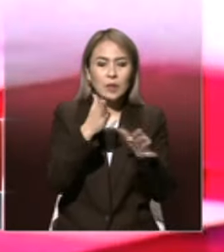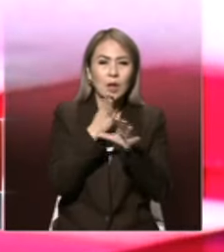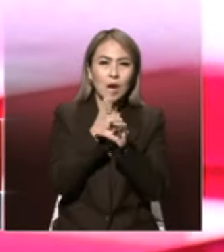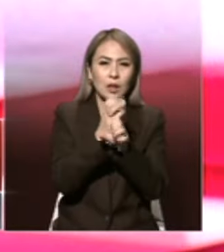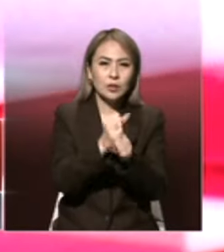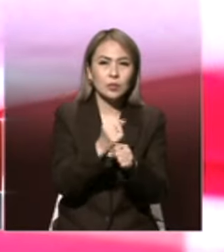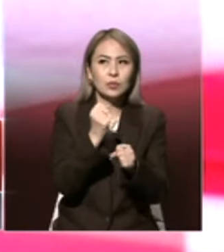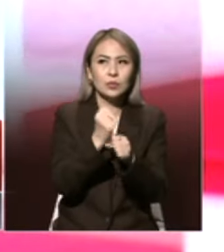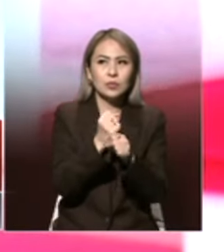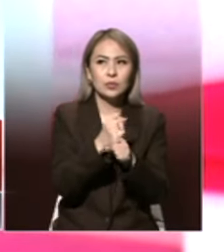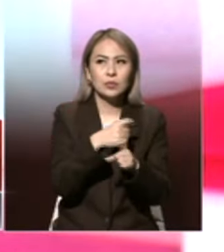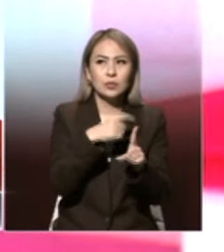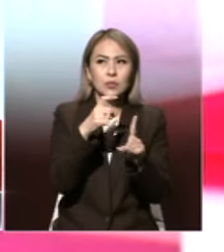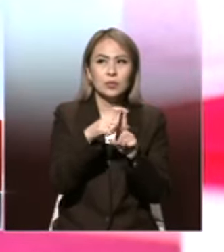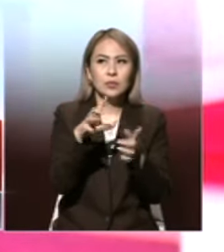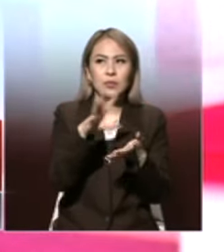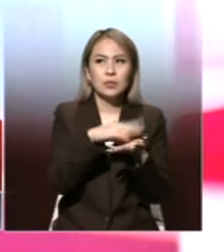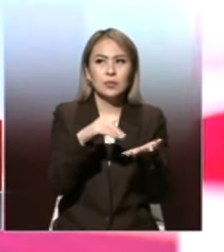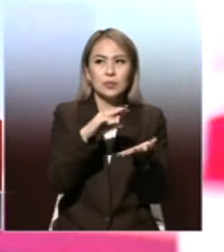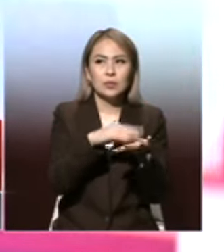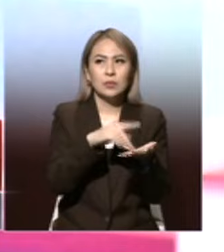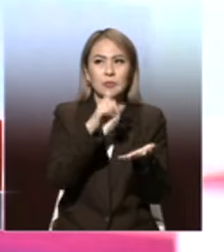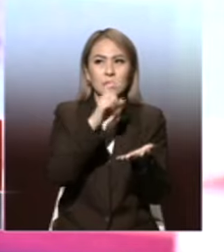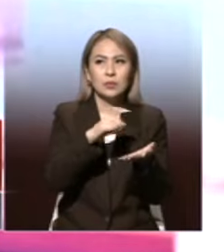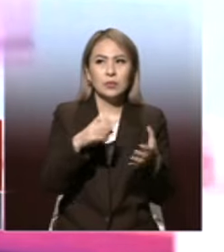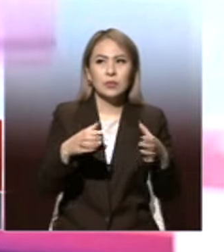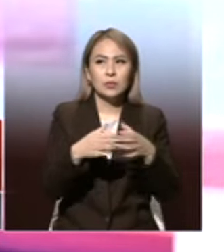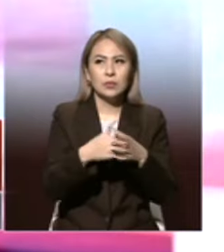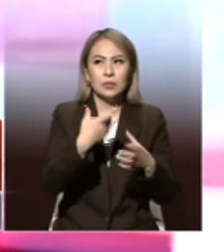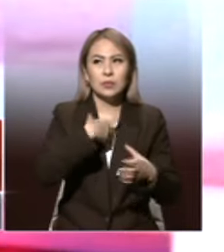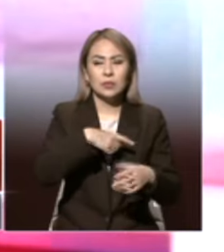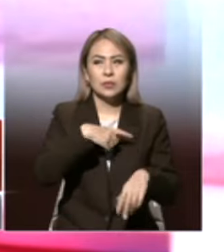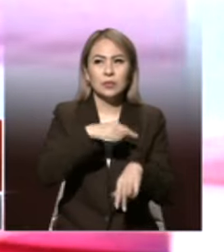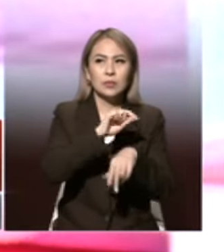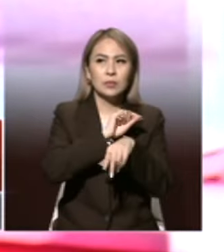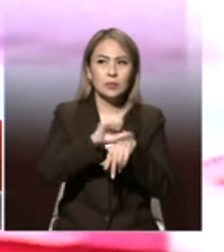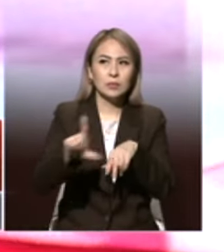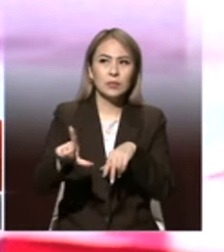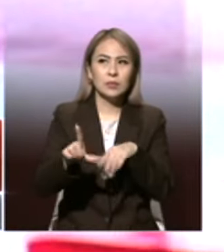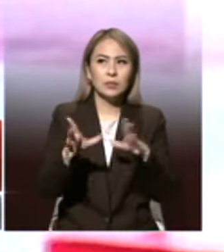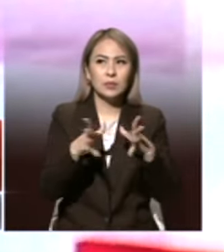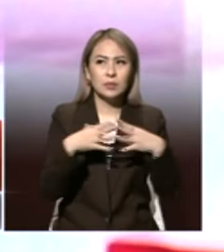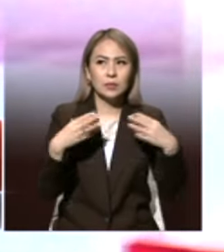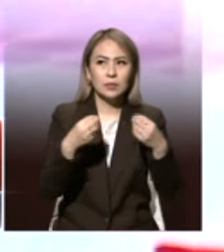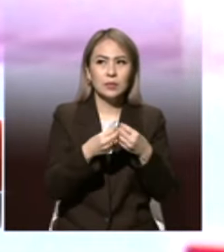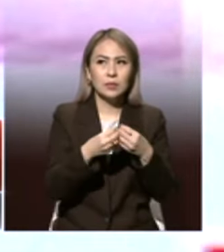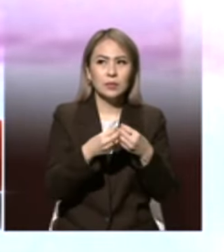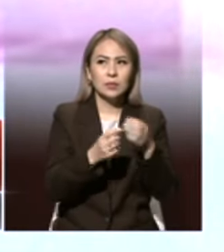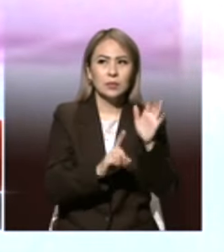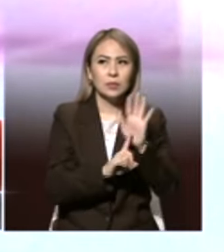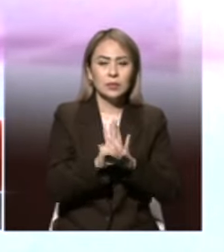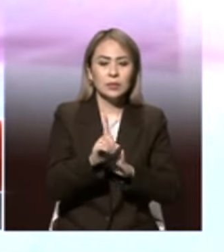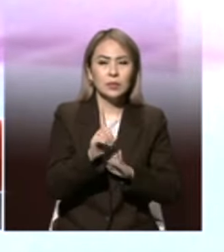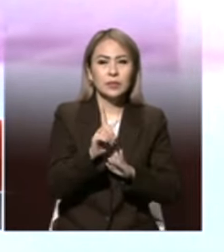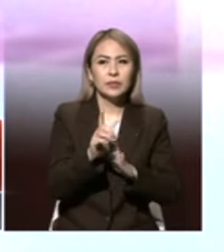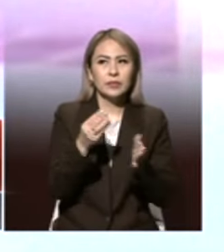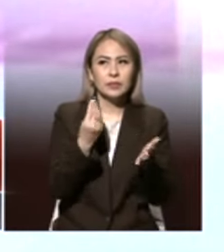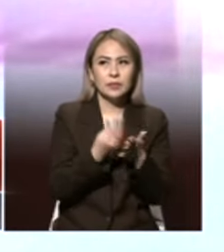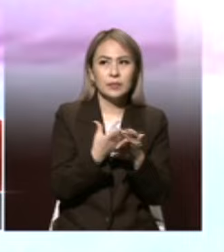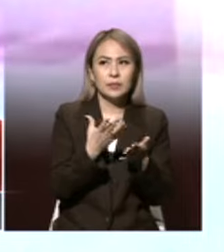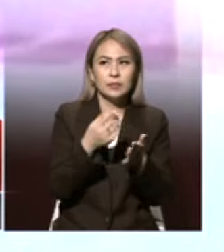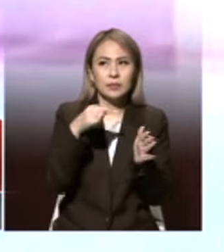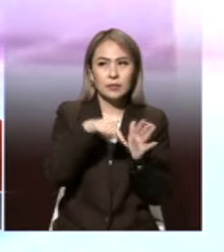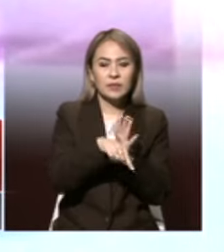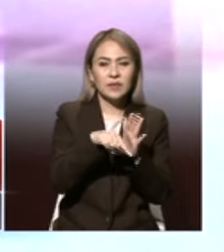үшін жаңағы сөзімді тағы да қайталағым келеді. Қоғам бәрі өзінен бастап, отбасылық құндылықтарымызды арттырып,